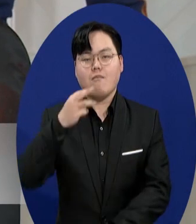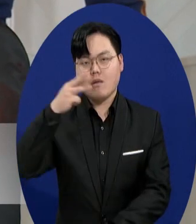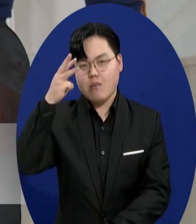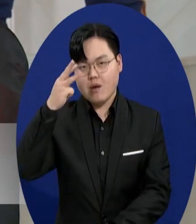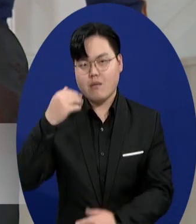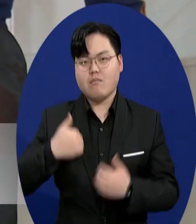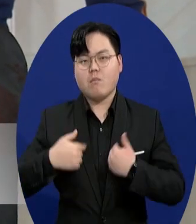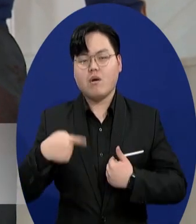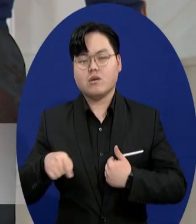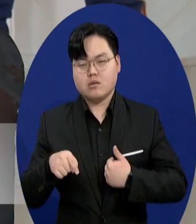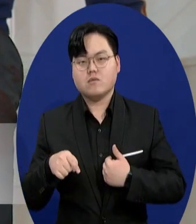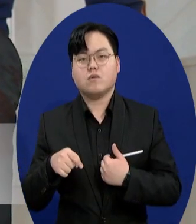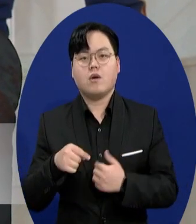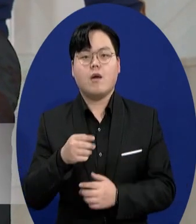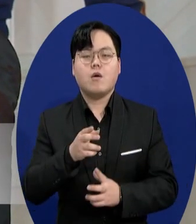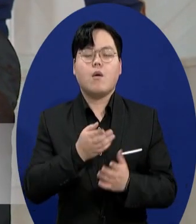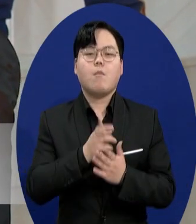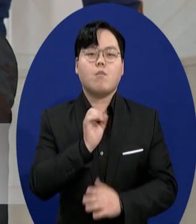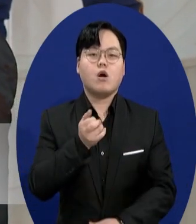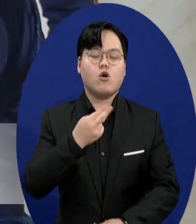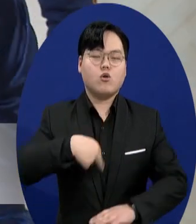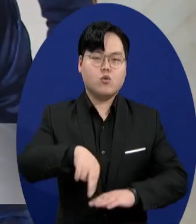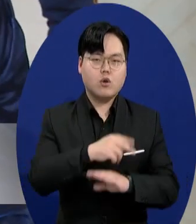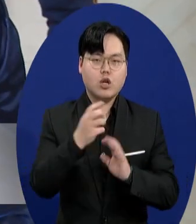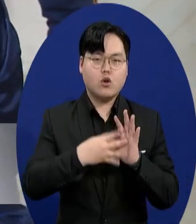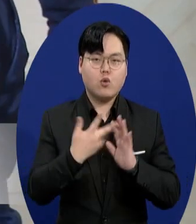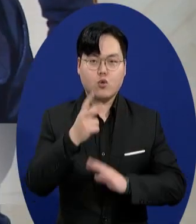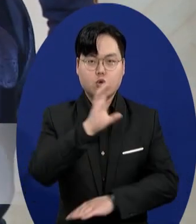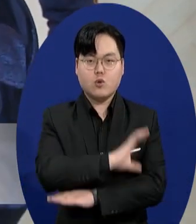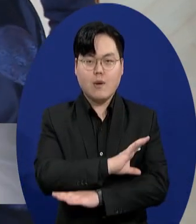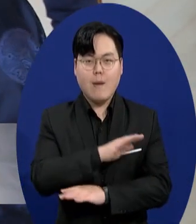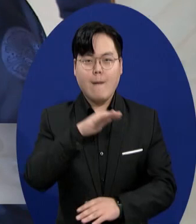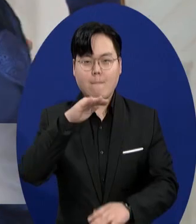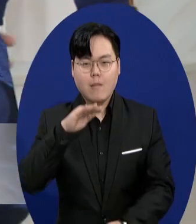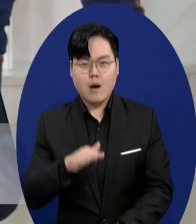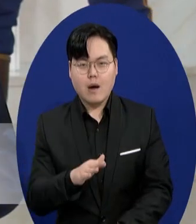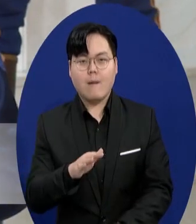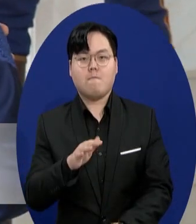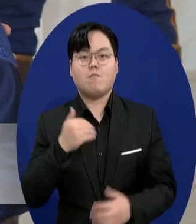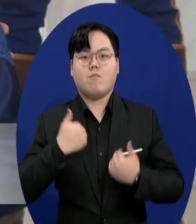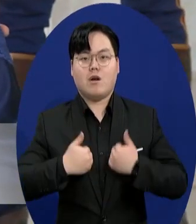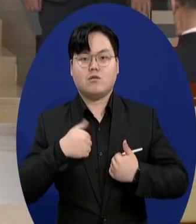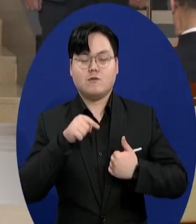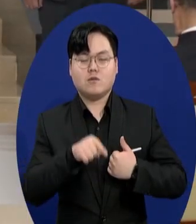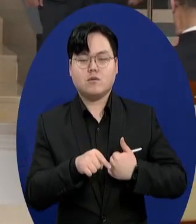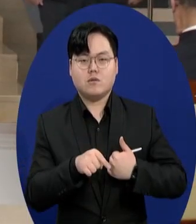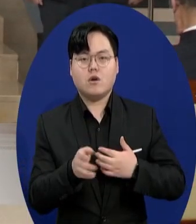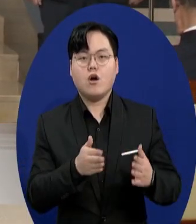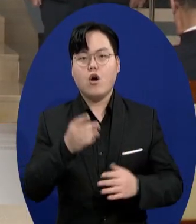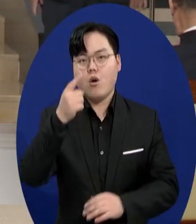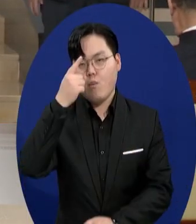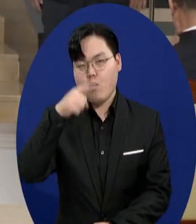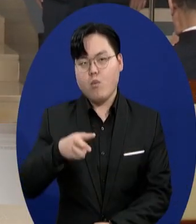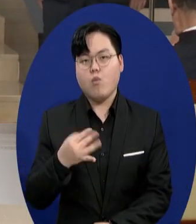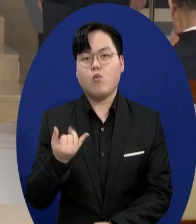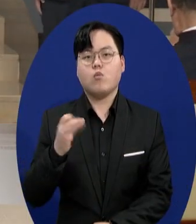багш Цэндийн Ламсүрэн, Нийслэлийн Баянгол дүүргийн 93-р сургуулийн бага ангийн багш Хорол Тогоогийн Наран Туяа, Монгол улсын сургуулийн